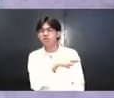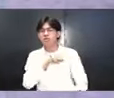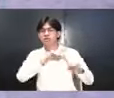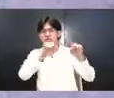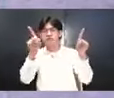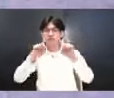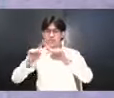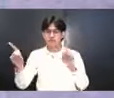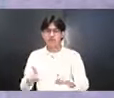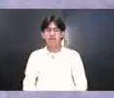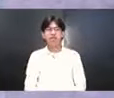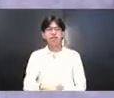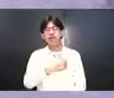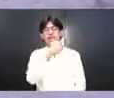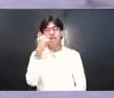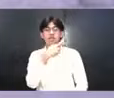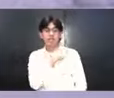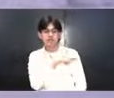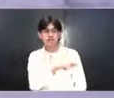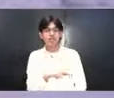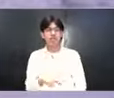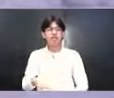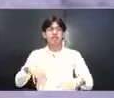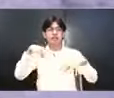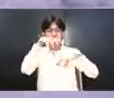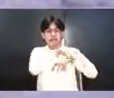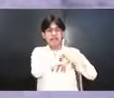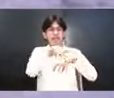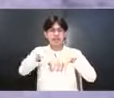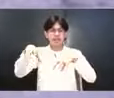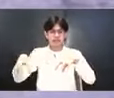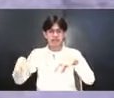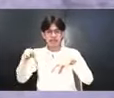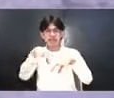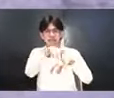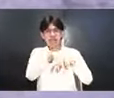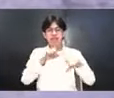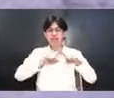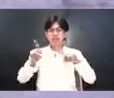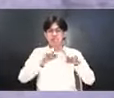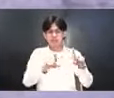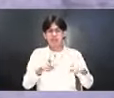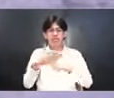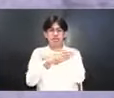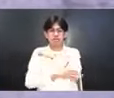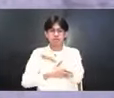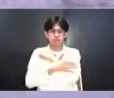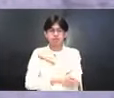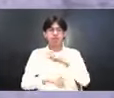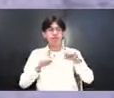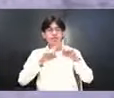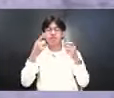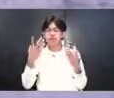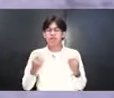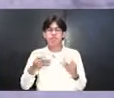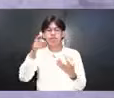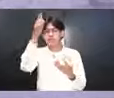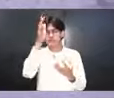sila po ay pinaliligiran ng mga nations na napakadaming Diyos ang bawat